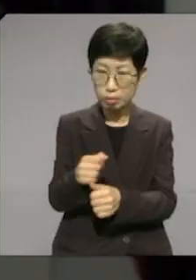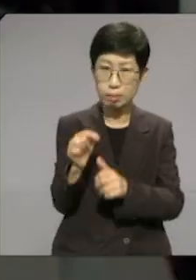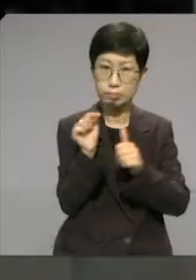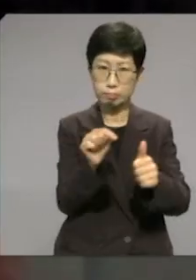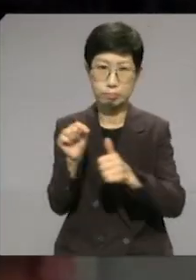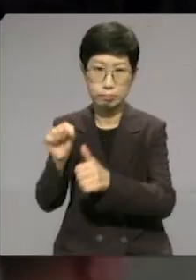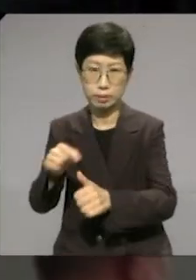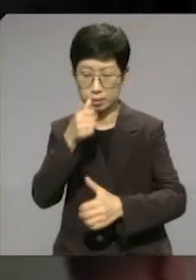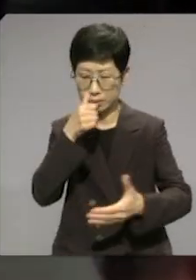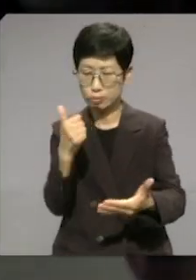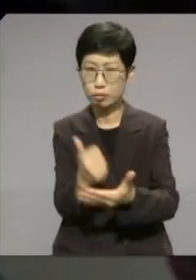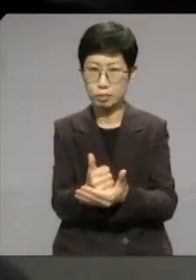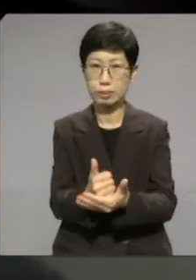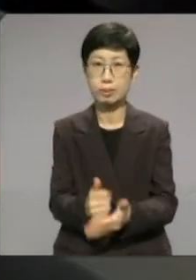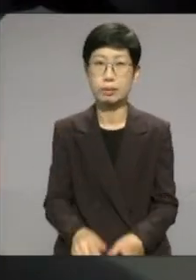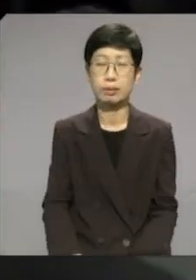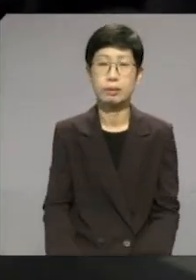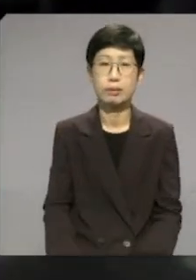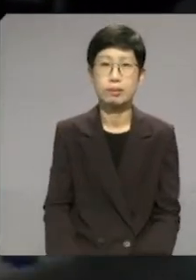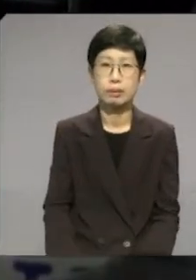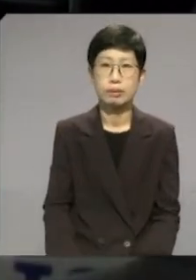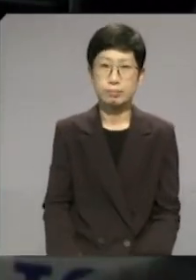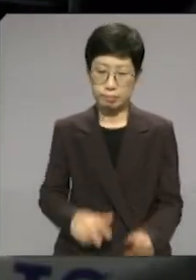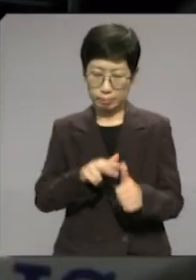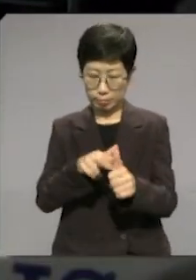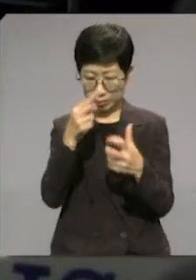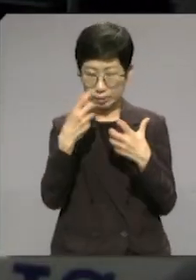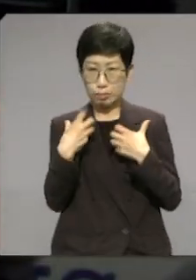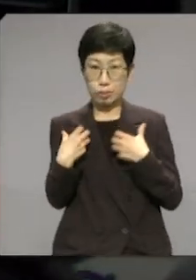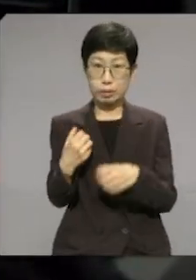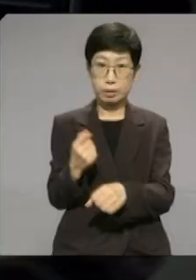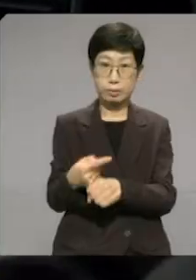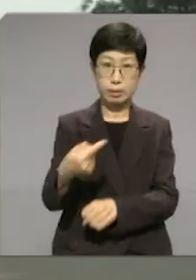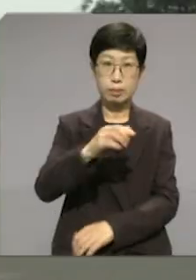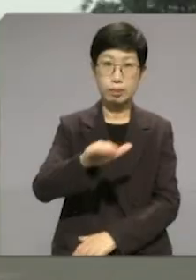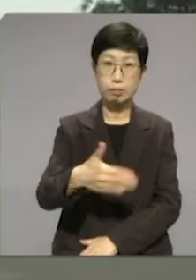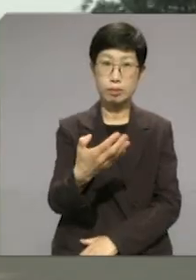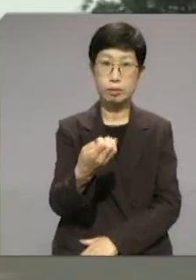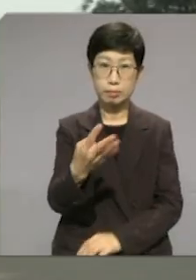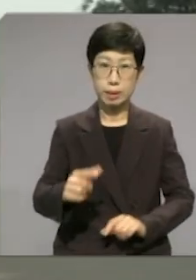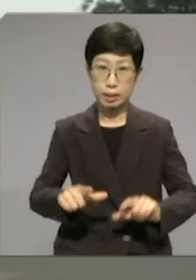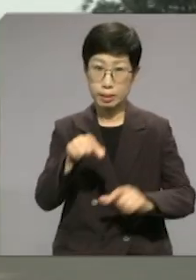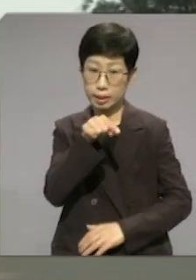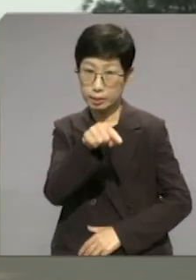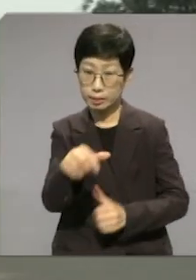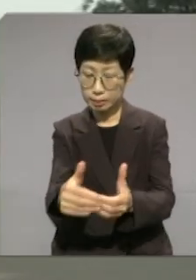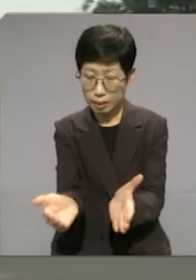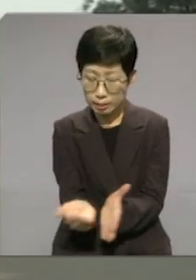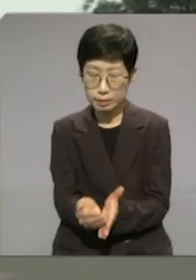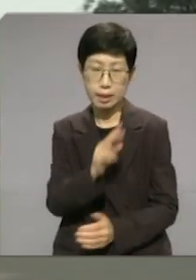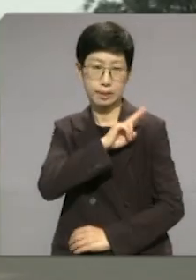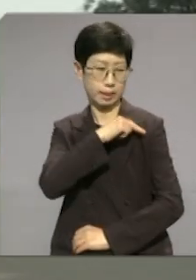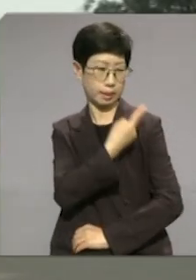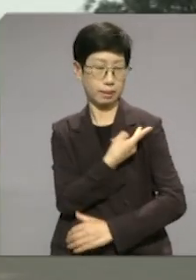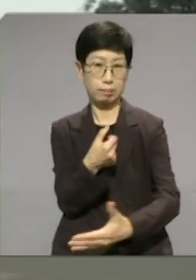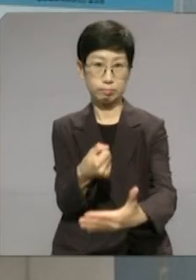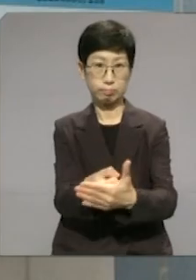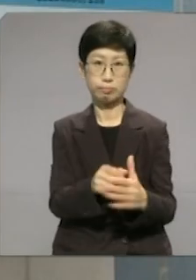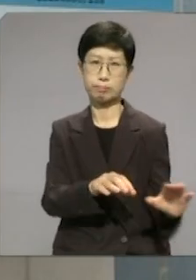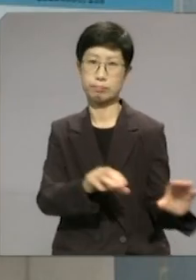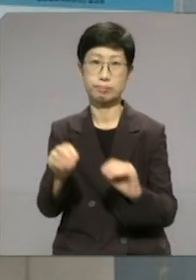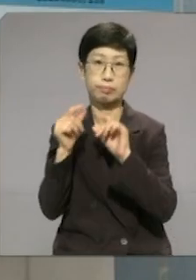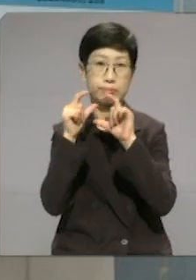강요한 혐의를 받고 있습니다. 말레이시아 정부는 이미 1994년 GISB를 이단으로 규정하고